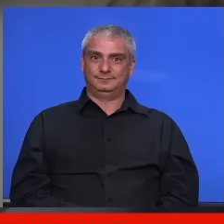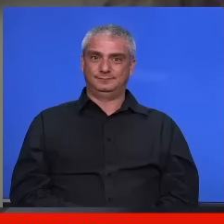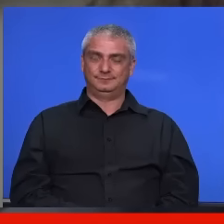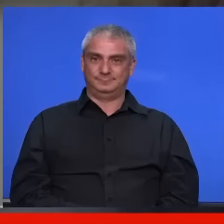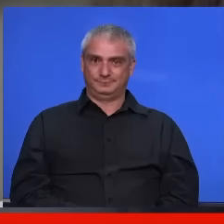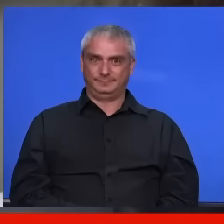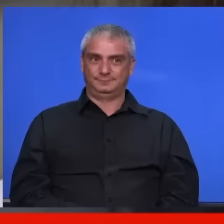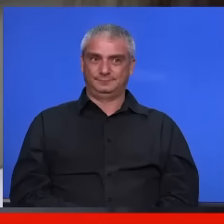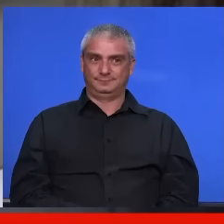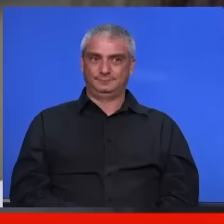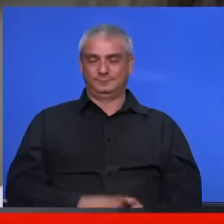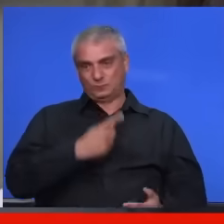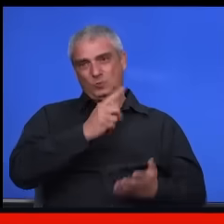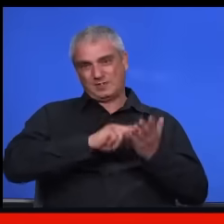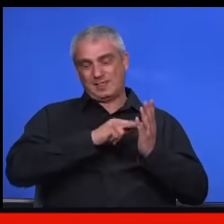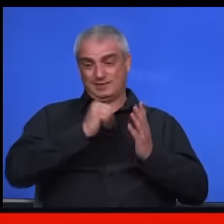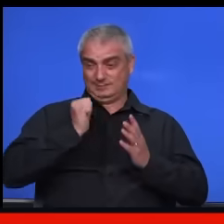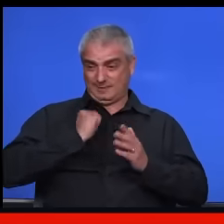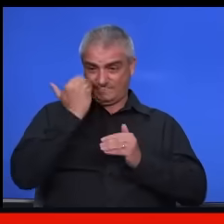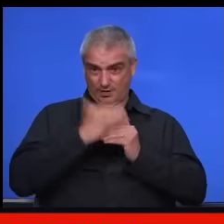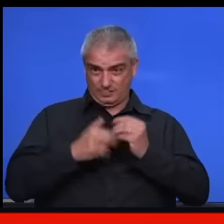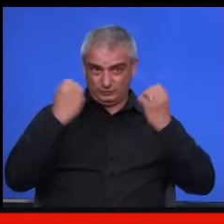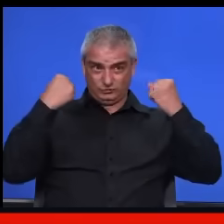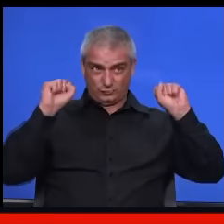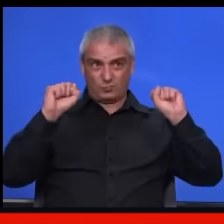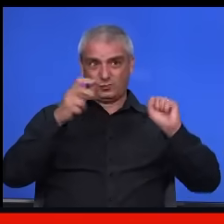אחרי השחרור, הוא תכנן